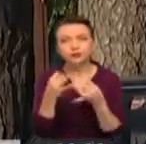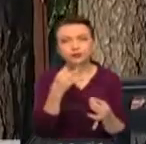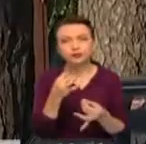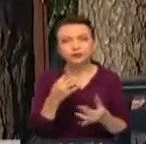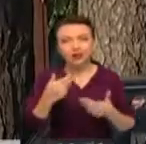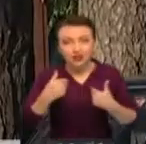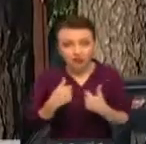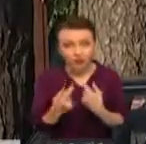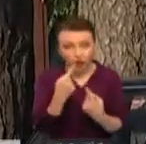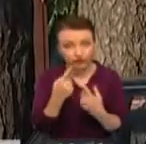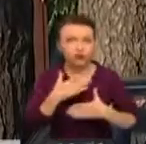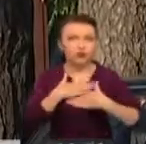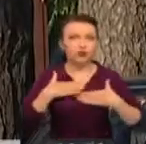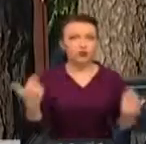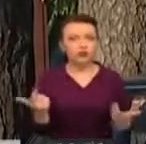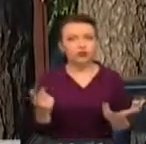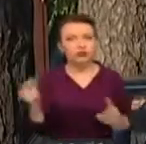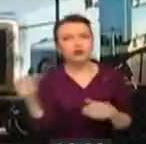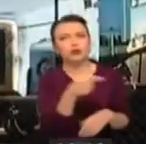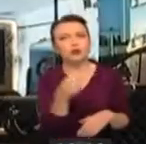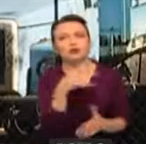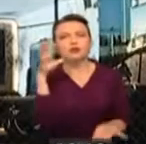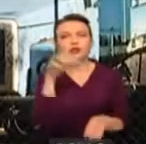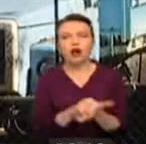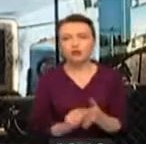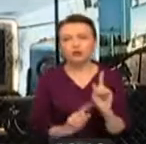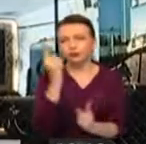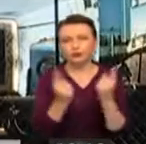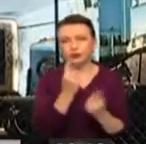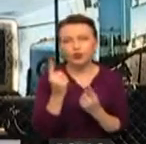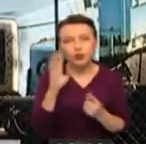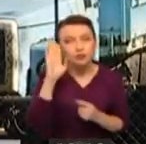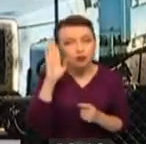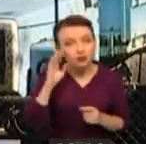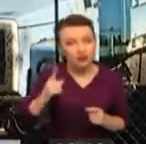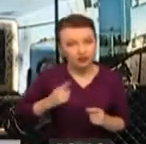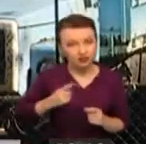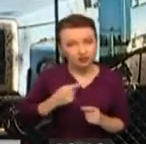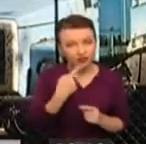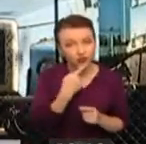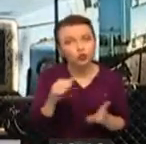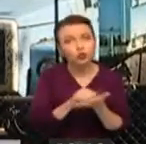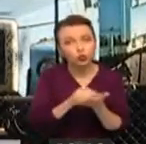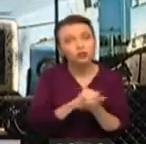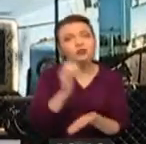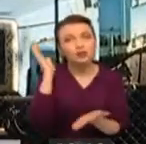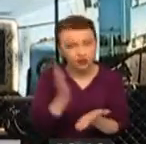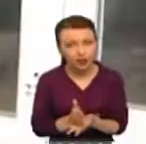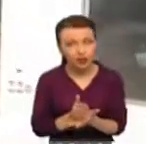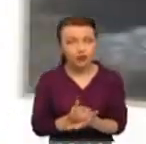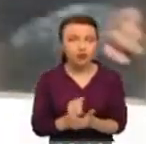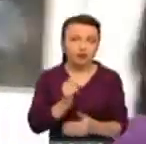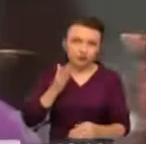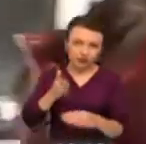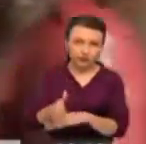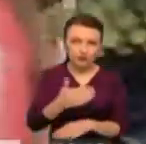нами говорити не захотіли, посилаючись на зайнятість. Охоронець не на камеру говорить, що документи у господарів є. Тож прямуємо